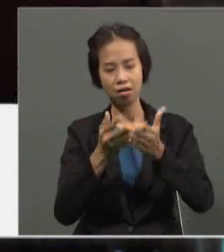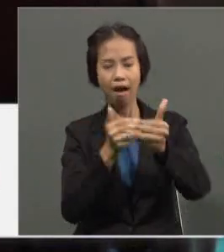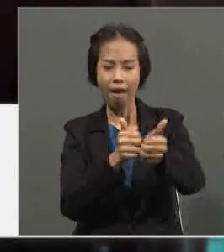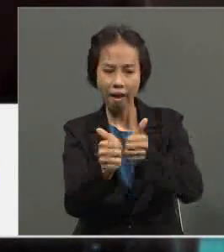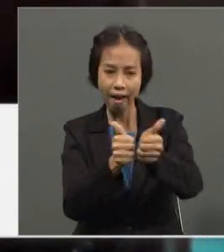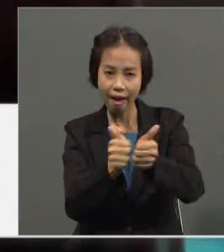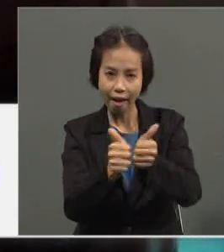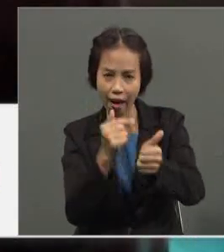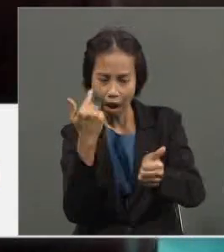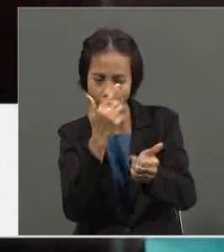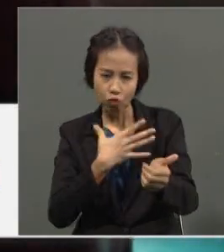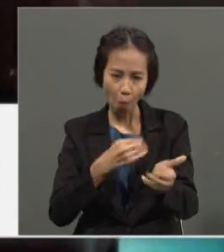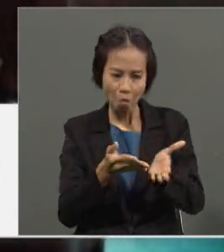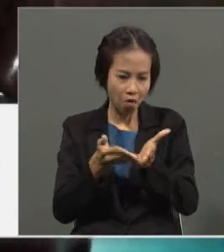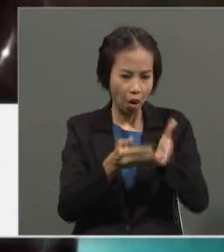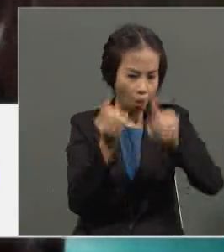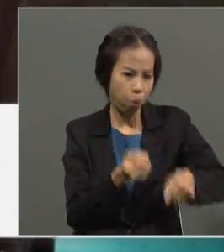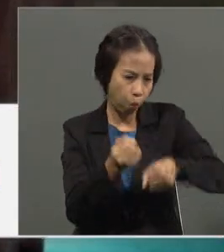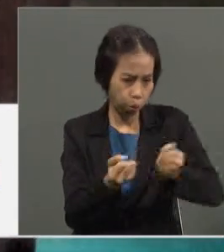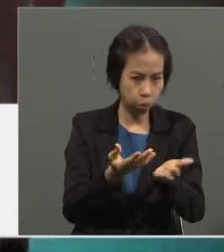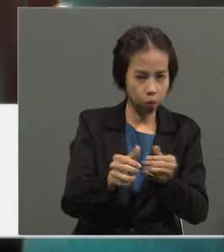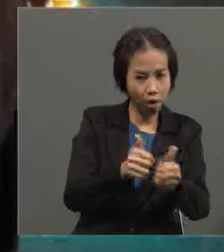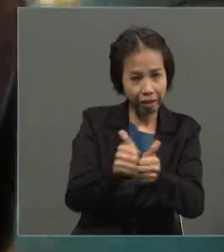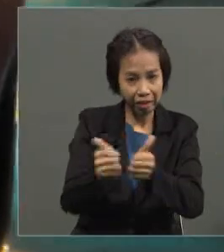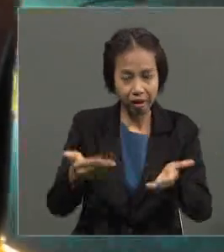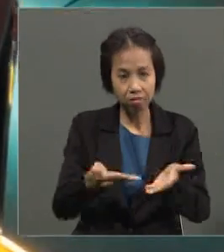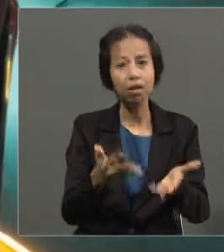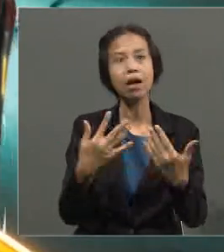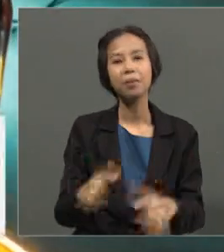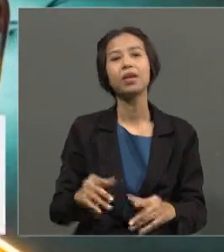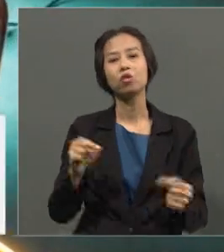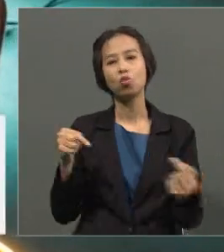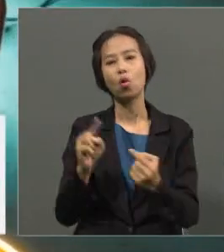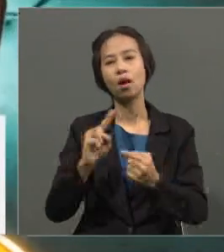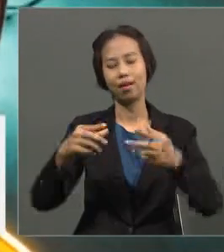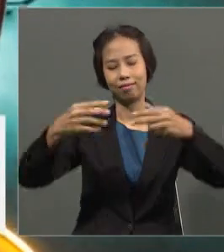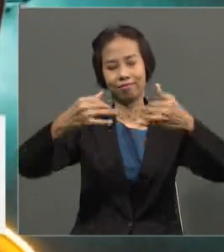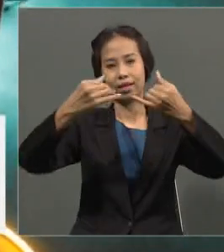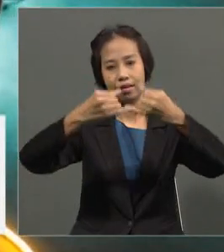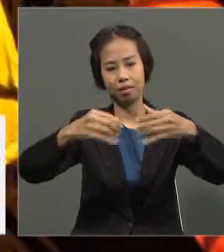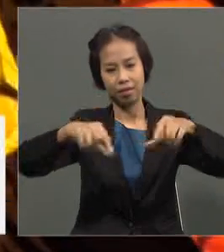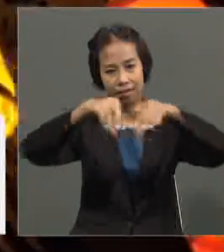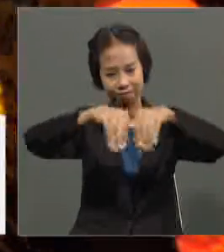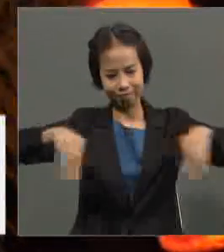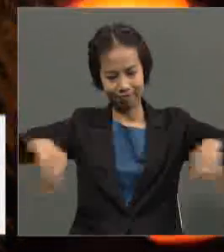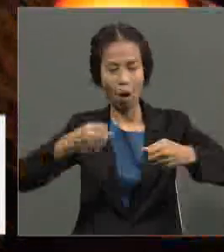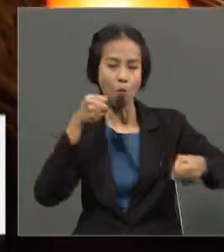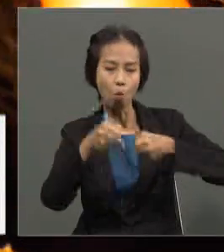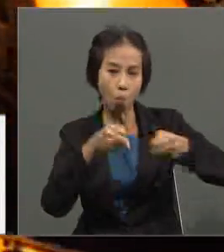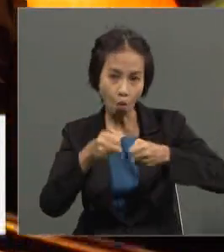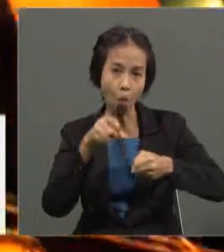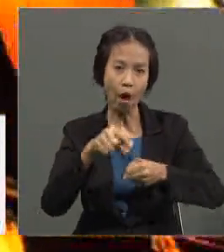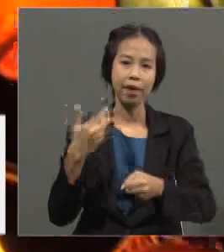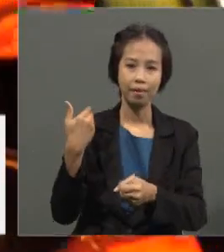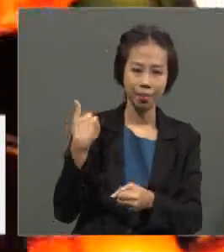บ้านโอ้โหใครชอบความเร็วบนผืนน้ำนี่ไปดูได้การแข่งขันชกมวยทะเลการแข่งขันตกกุ้งแม่น้ำการประกวดการ